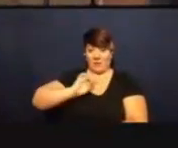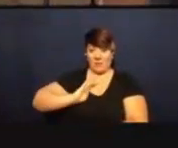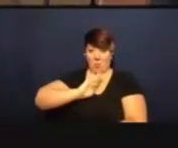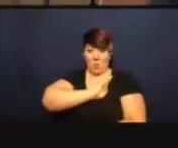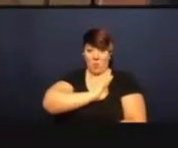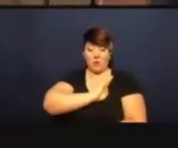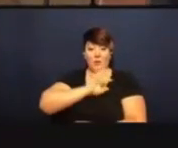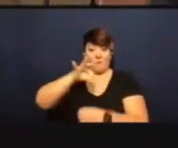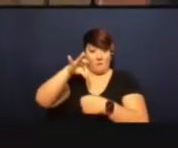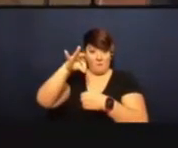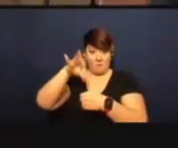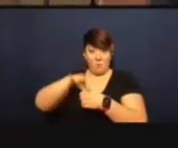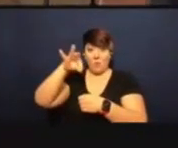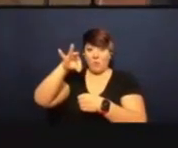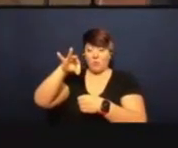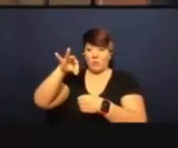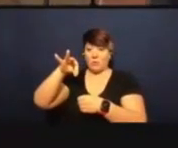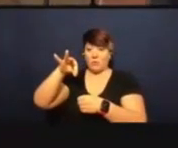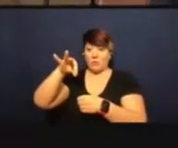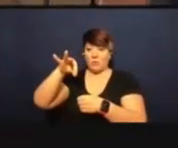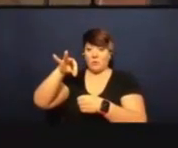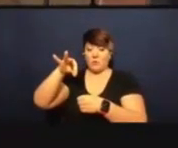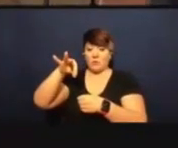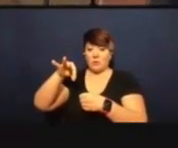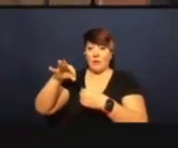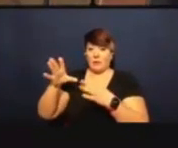bodi hii,